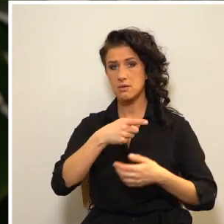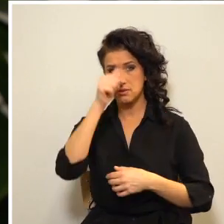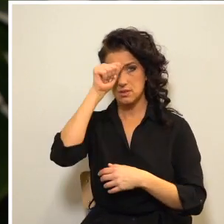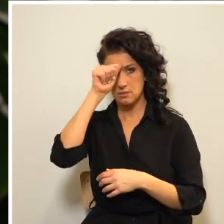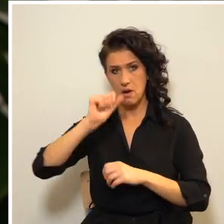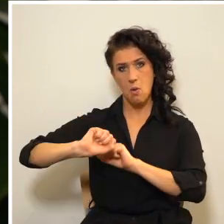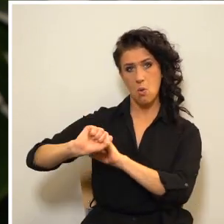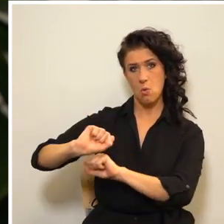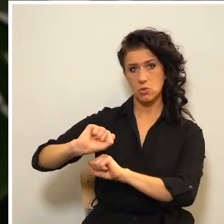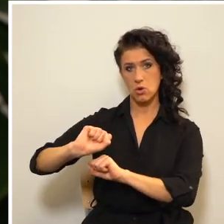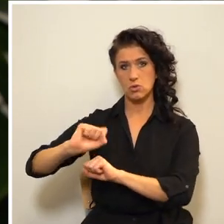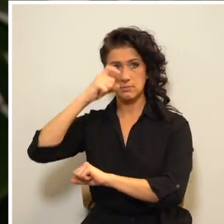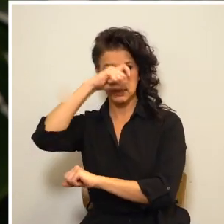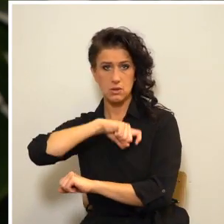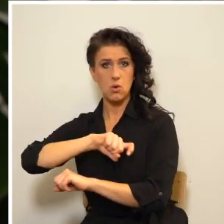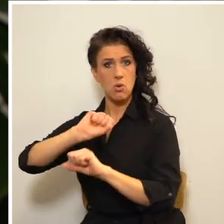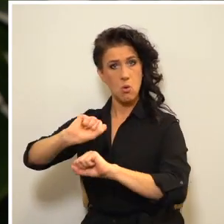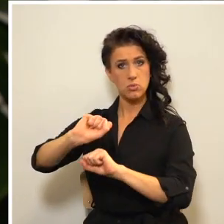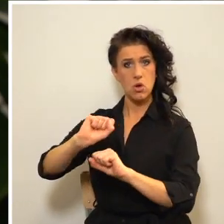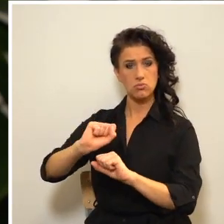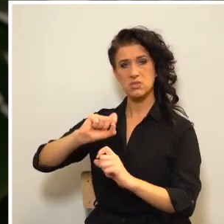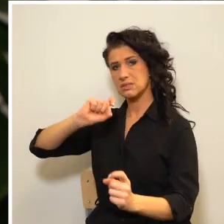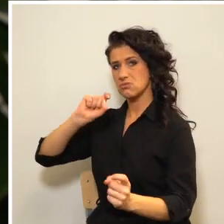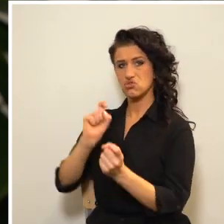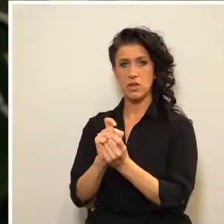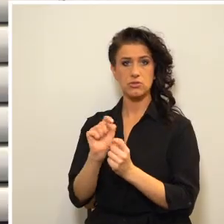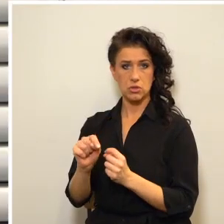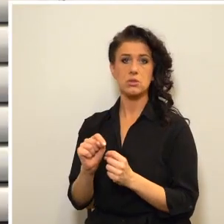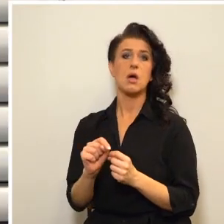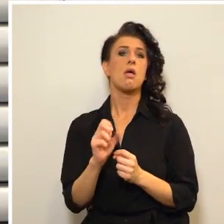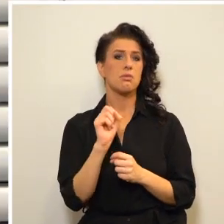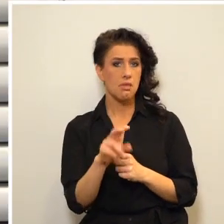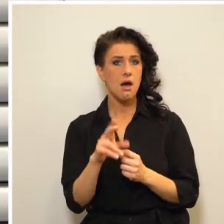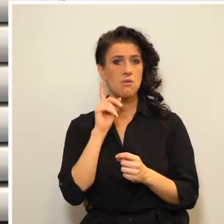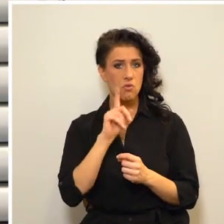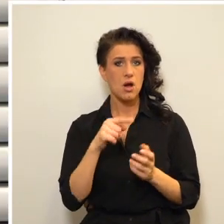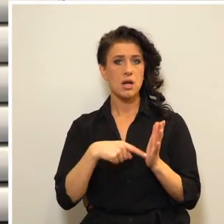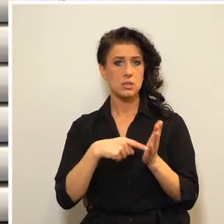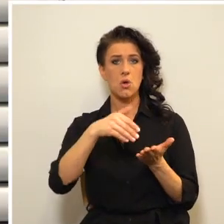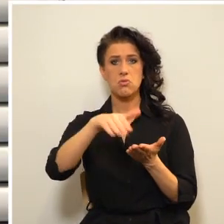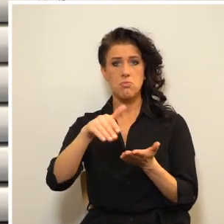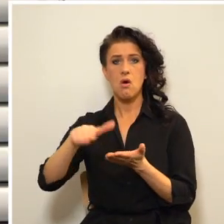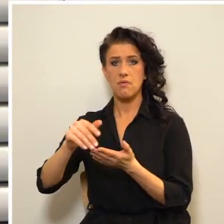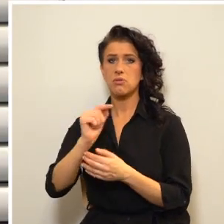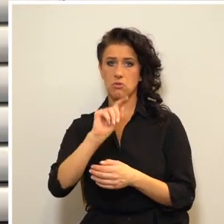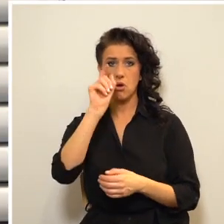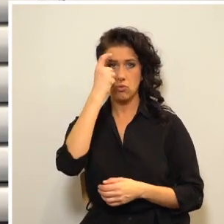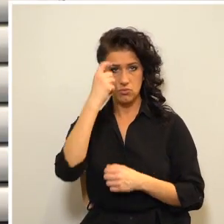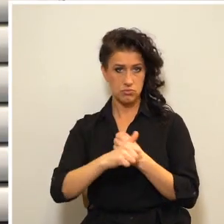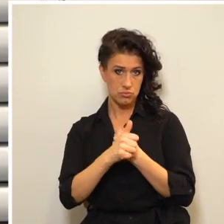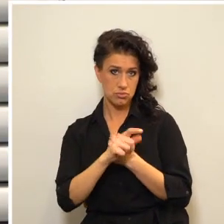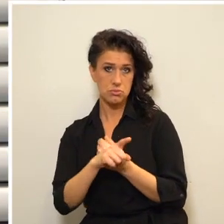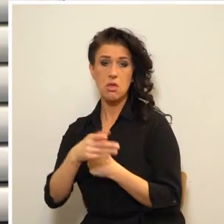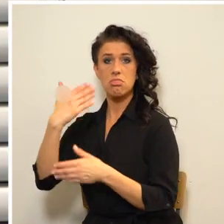psychologiczne zaprzeczenie to są chyba warsztaty odbytych odmów w tej chwili naprawdę jest zdecydowanie mniej